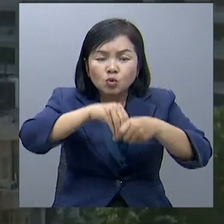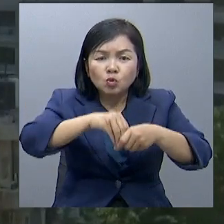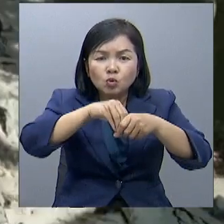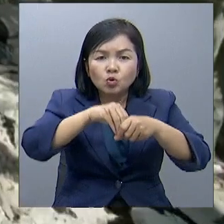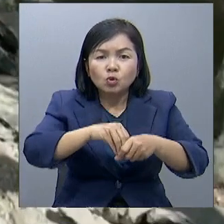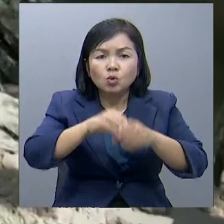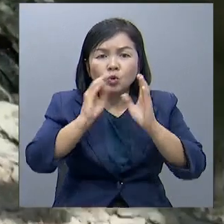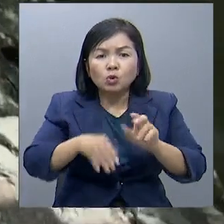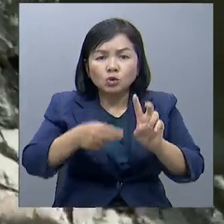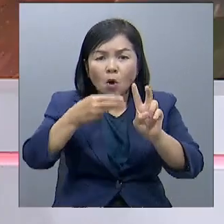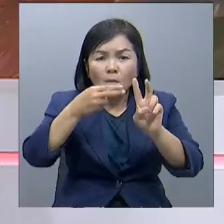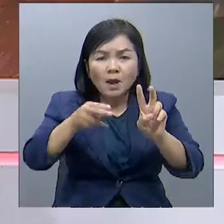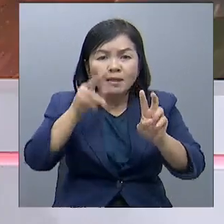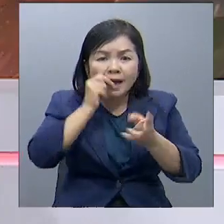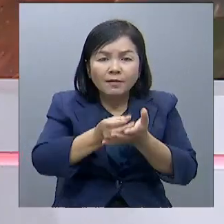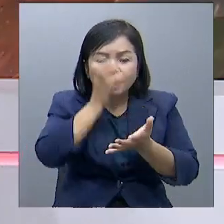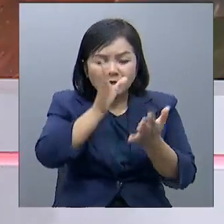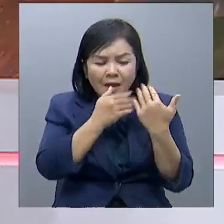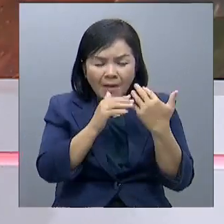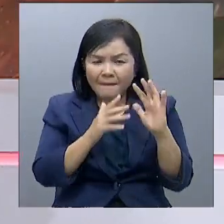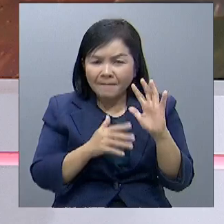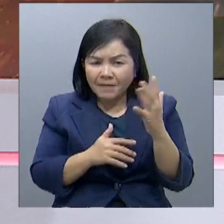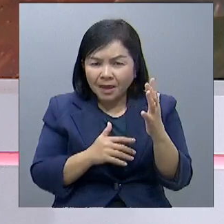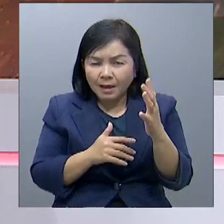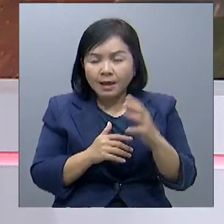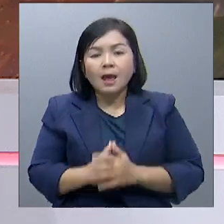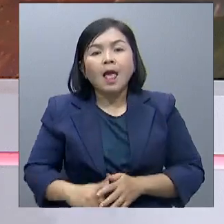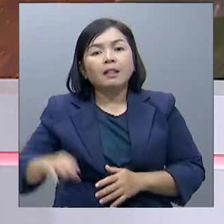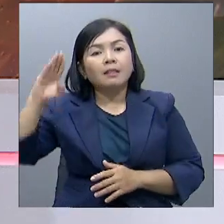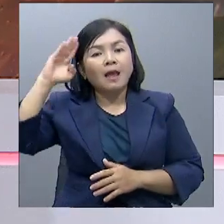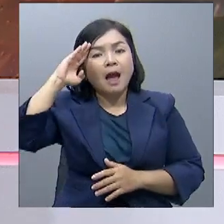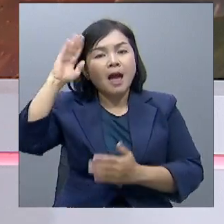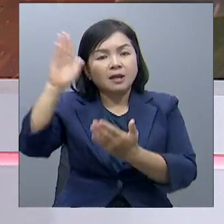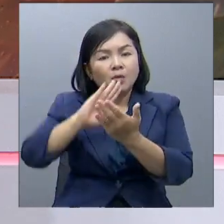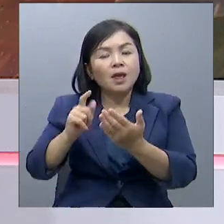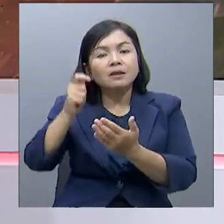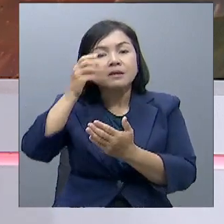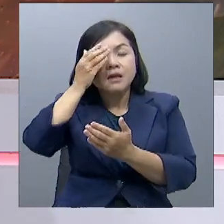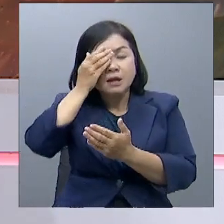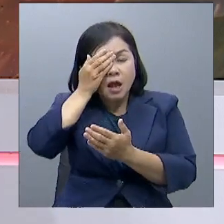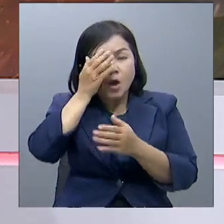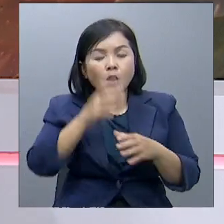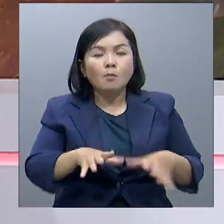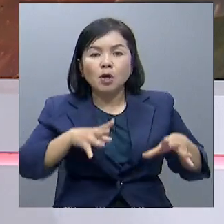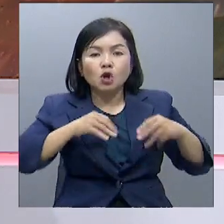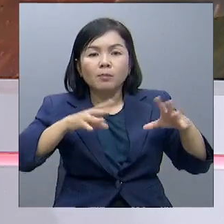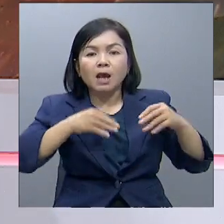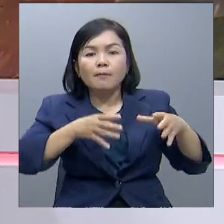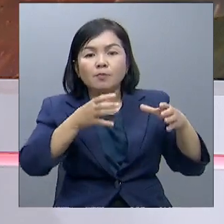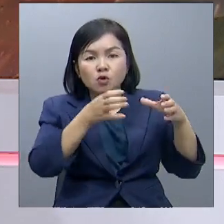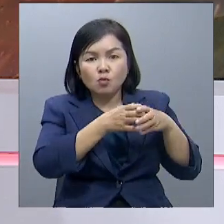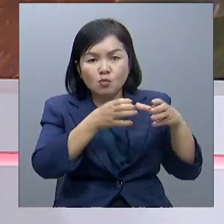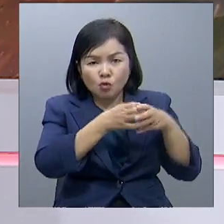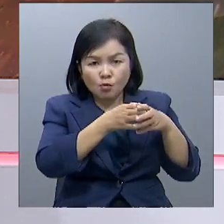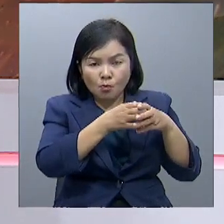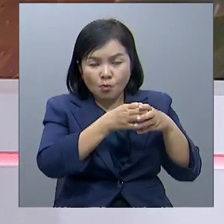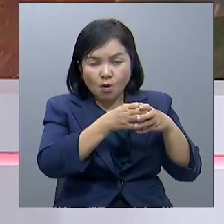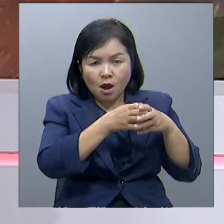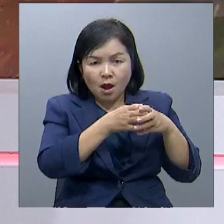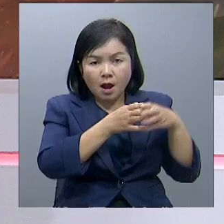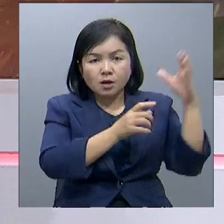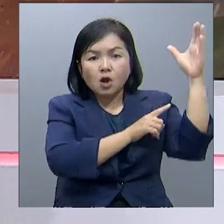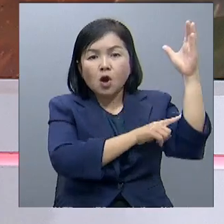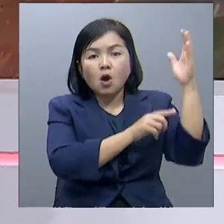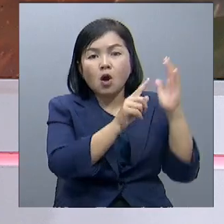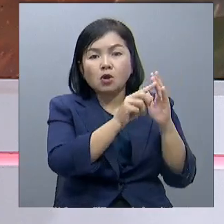ใช้ค่ะกองทัพอิสราเอลระบุว่าปฏิบัติการต่อต้านกลุ่มก่อการร้ายทางตอนเหนือของเวสแบงค์ซึ่งเริ่มมา